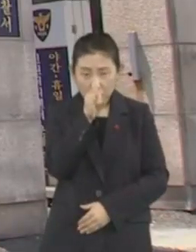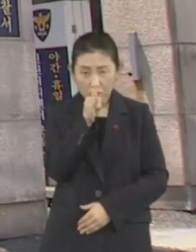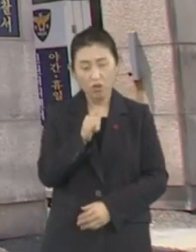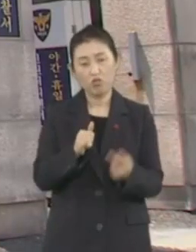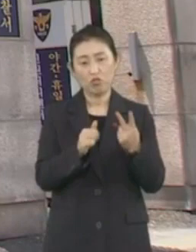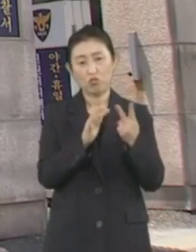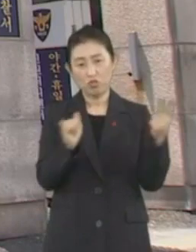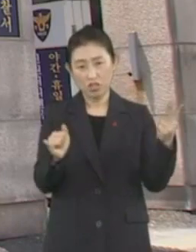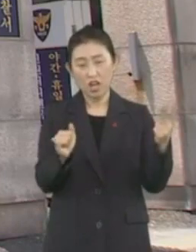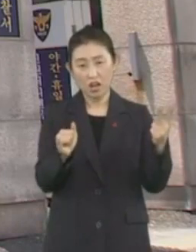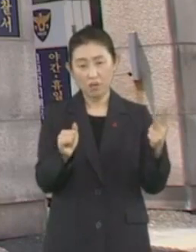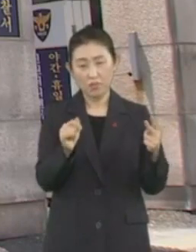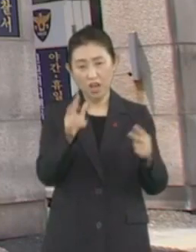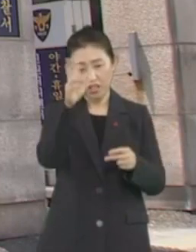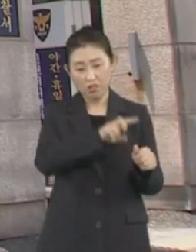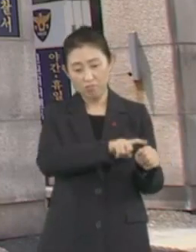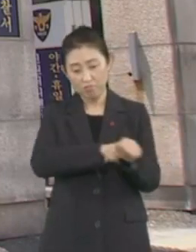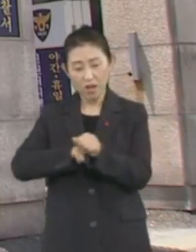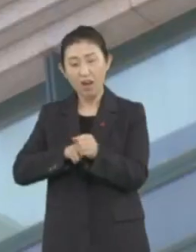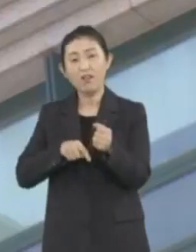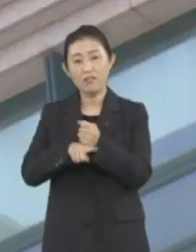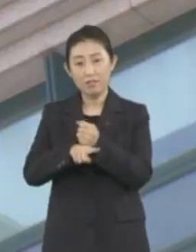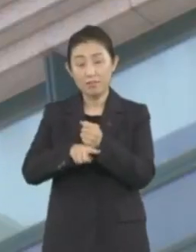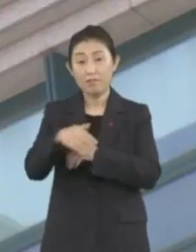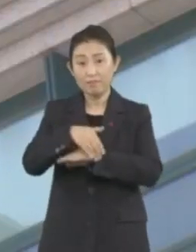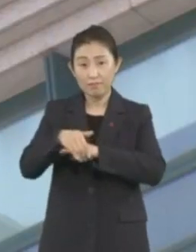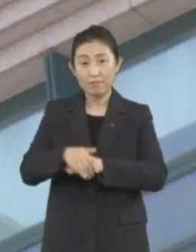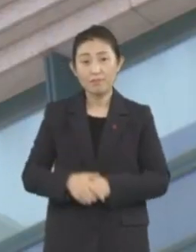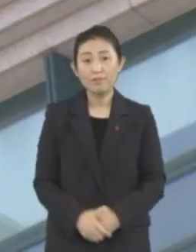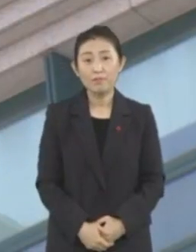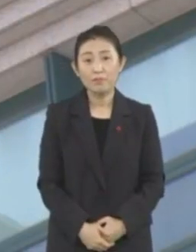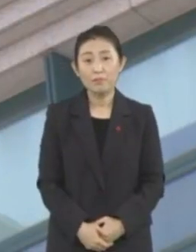드러날 경우 입건 에 수사 한다는 방침입니다